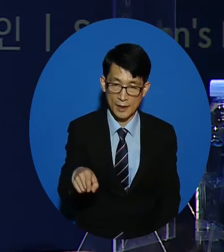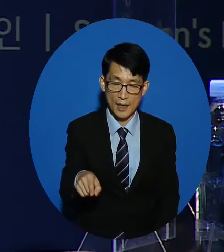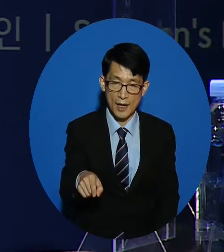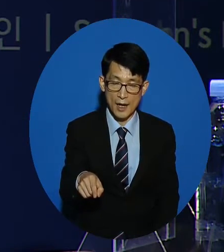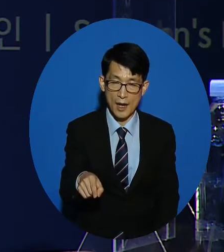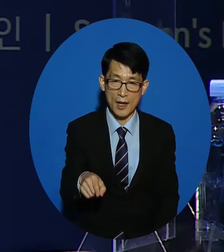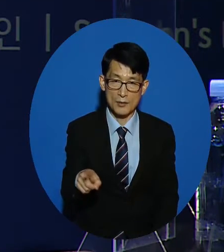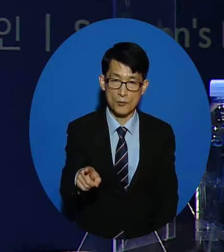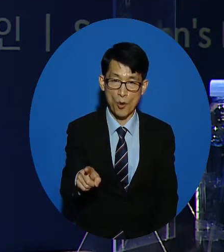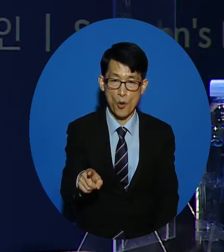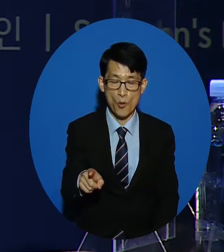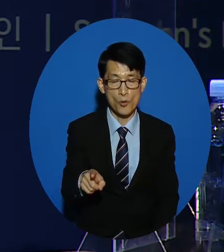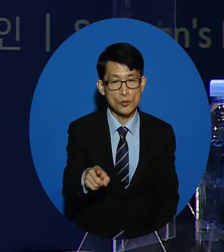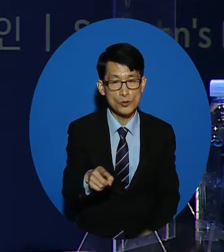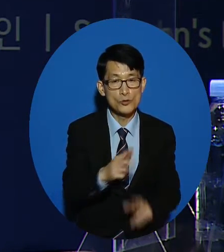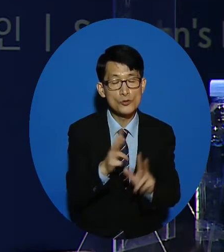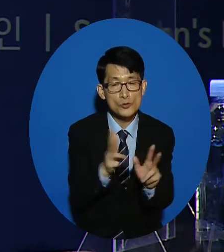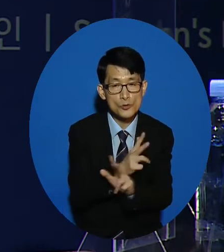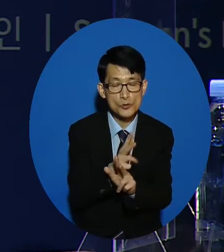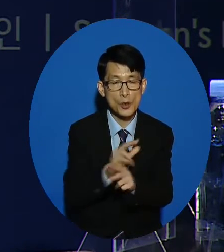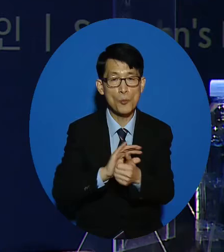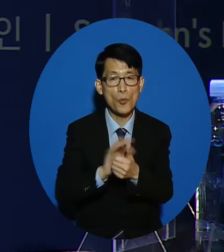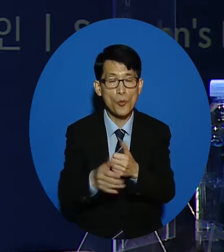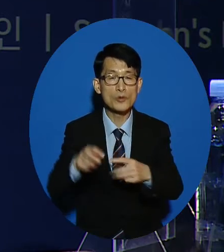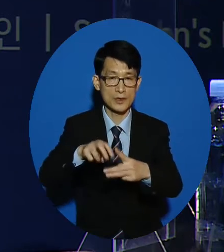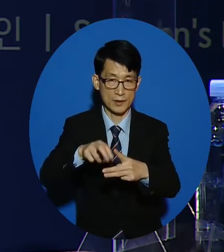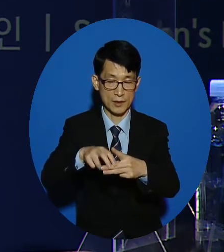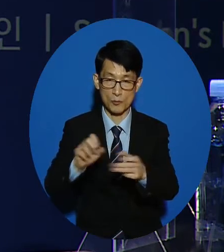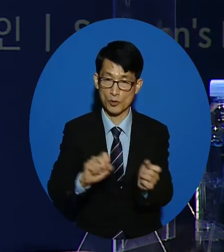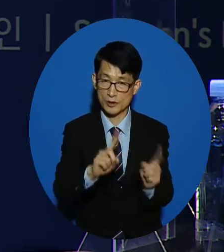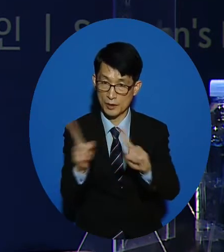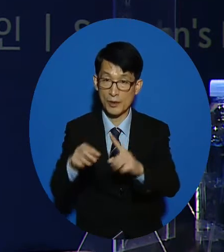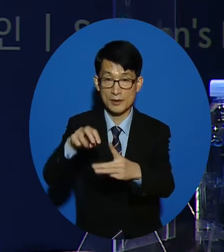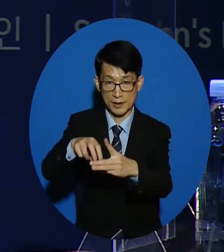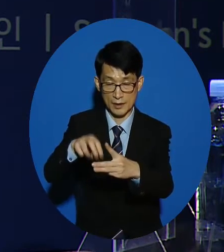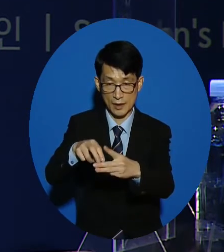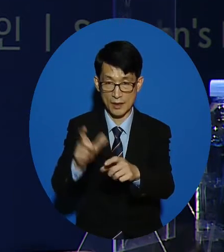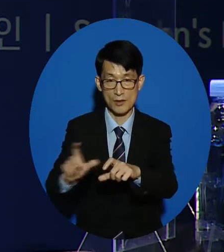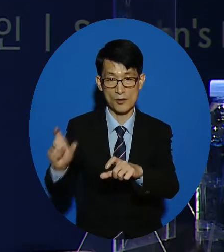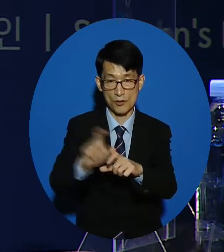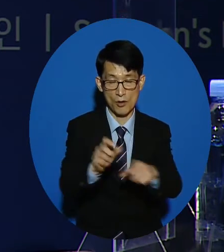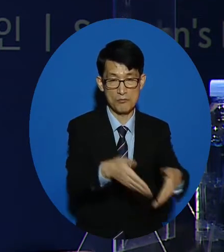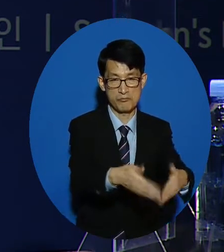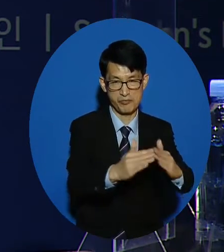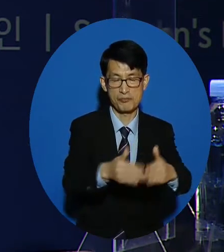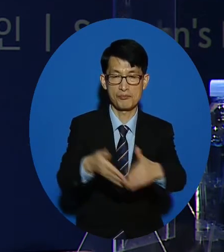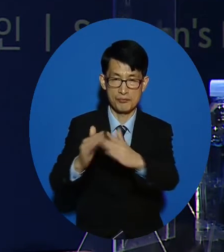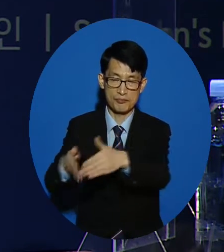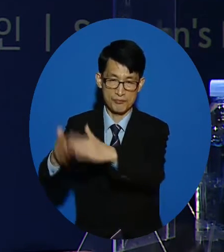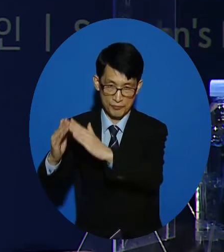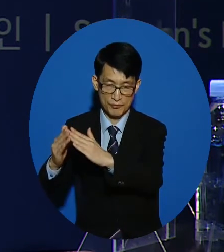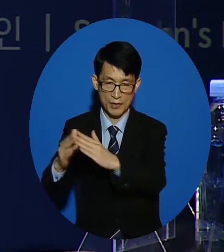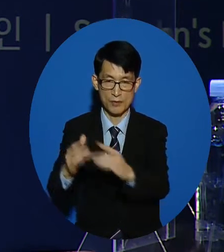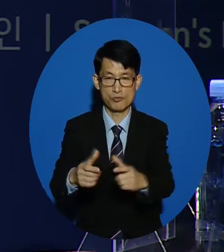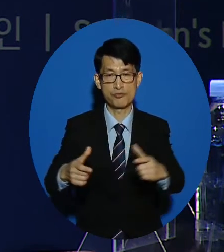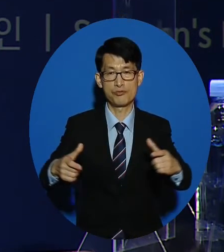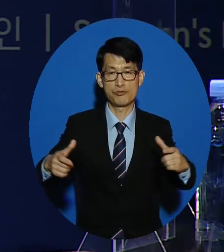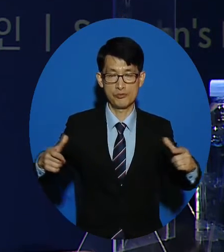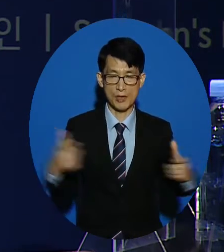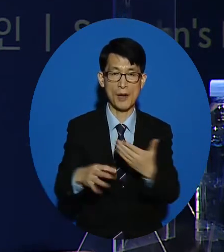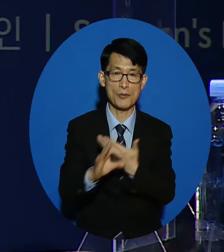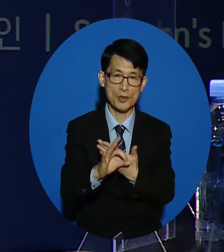주간보호센터나 내지는 재활센터를 확정해서 분명히 자리매김을 해야